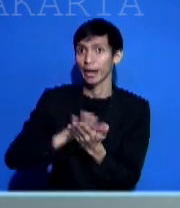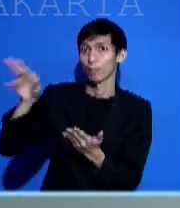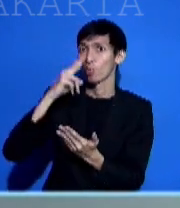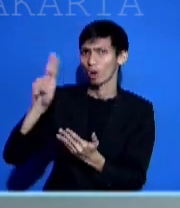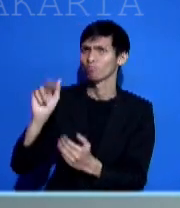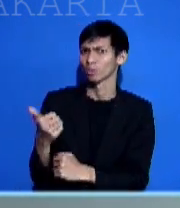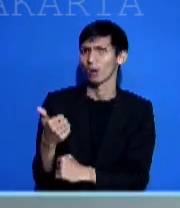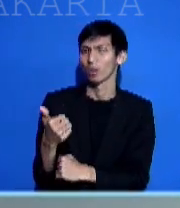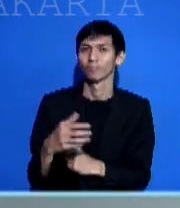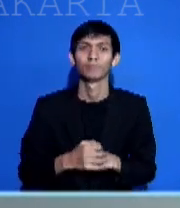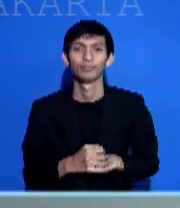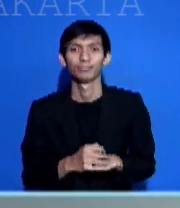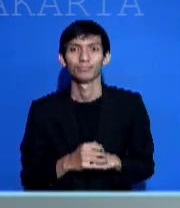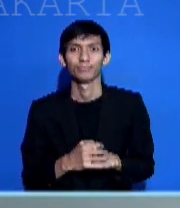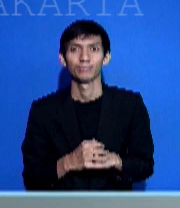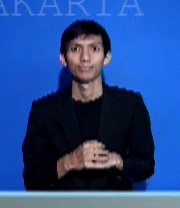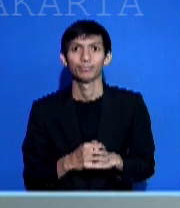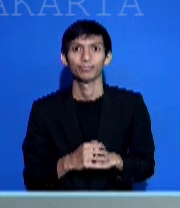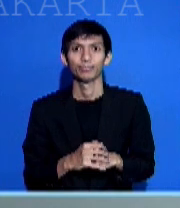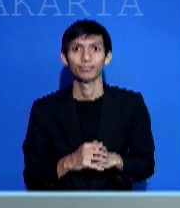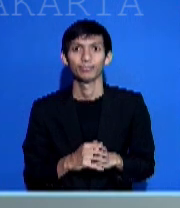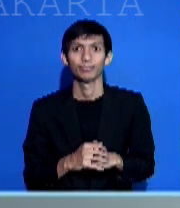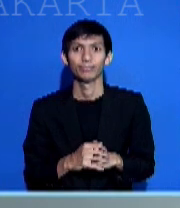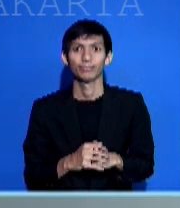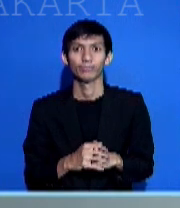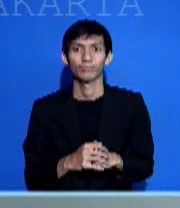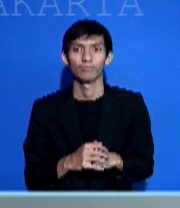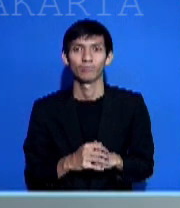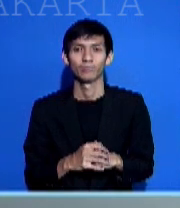usaha. Terdiri kalau nggak salah itu ada dari